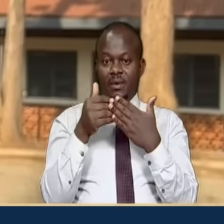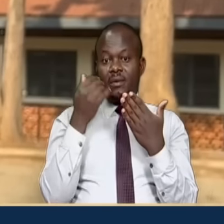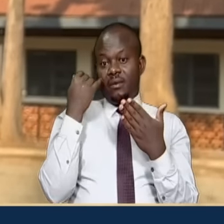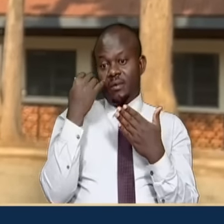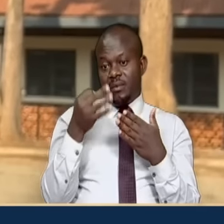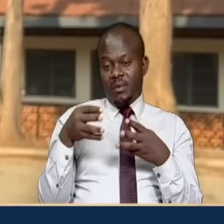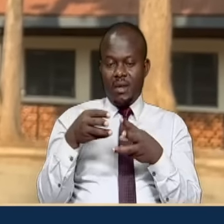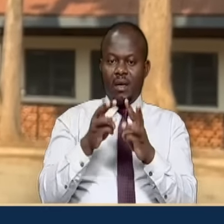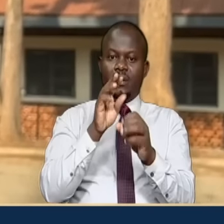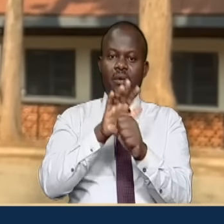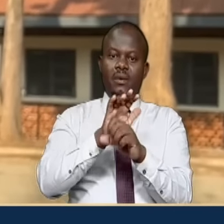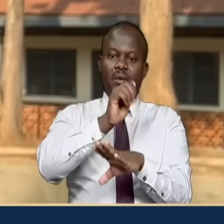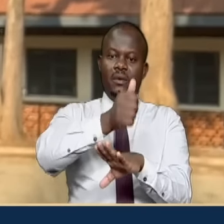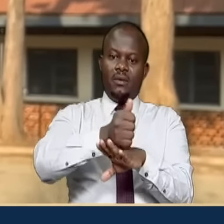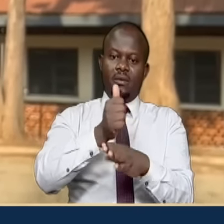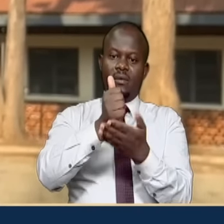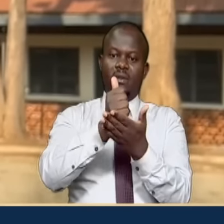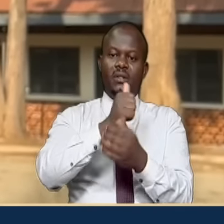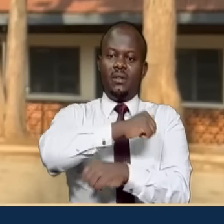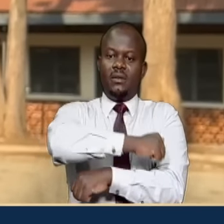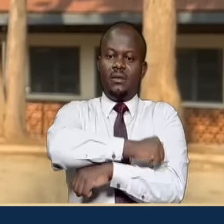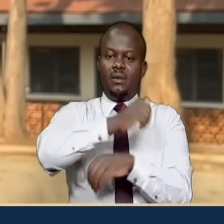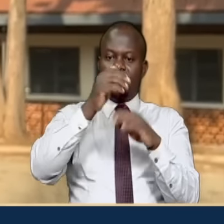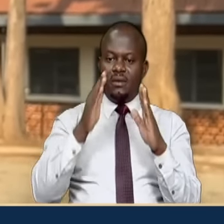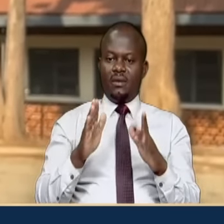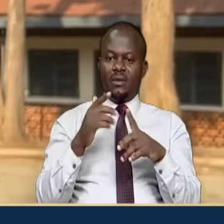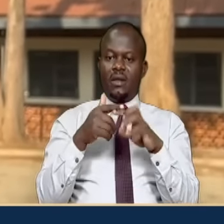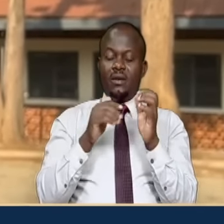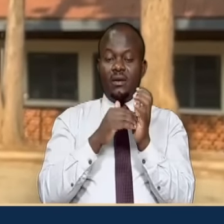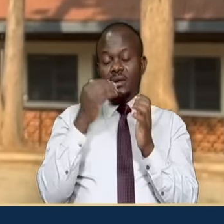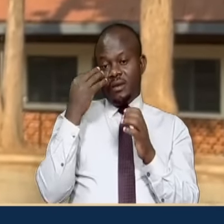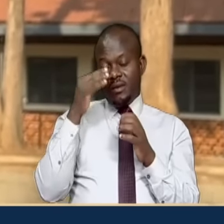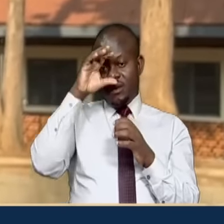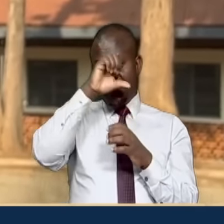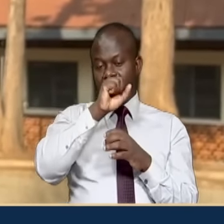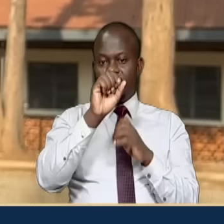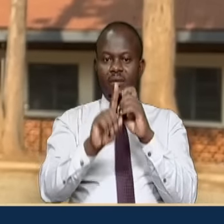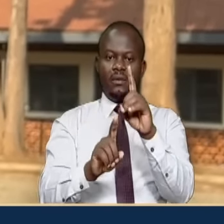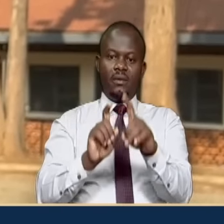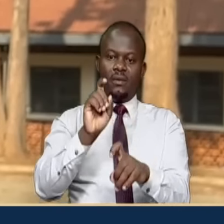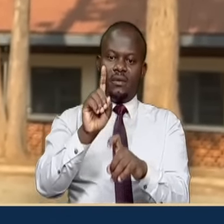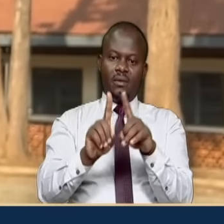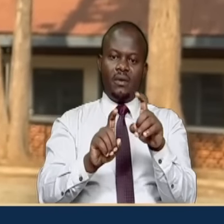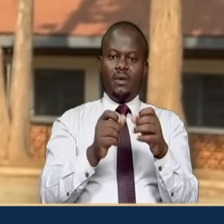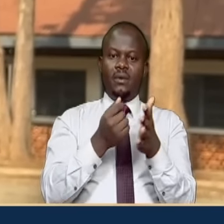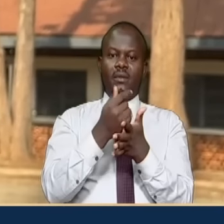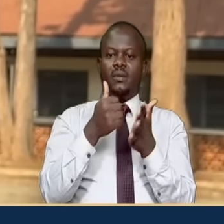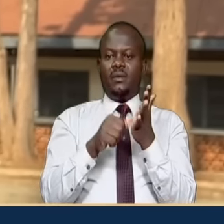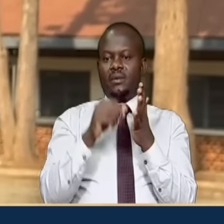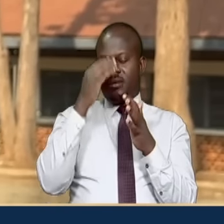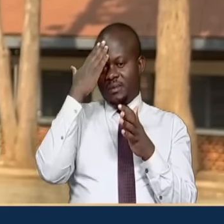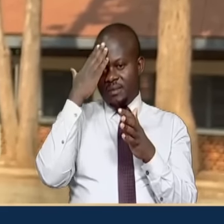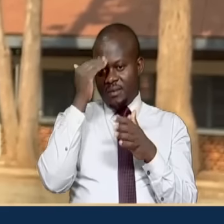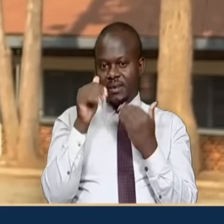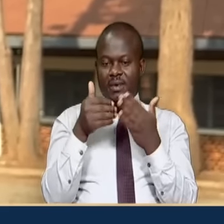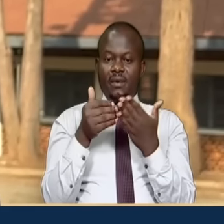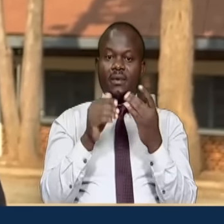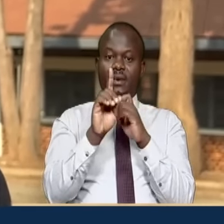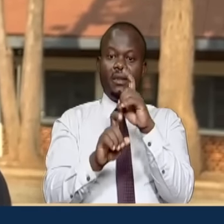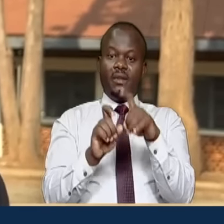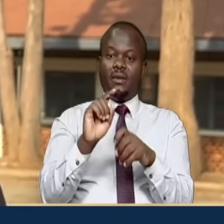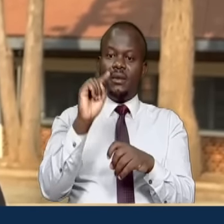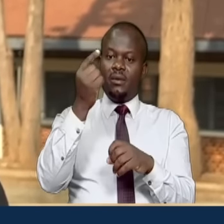uburyo bwinshi buba bwashyizweho bwo gufasha abanyeshuri, ariko iyo umunyeshuri asibye ikizamini bitera ibibazo, kubera ko ni ikizamini